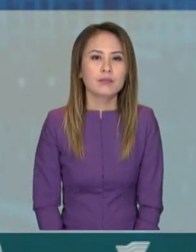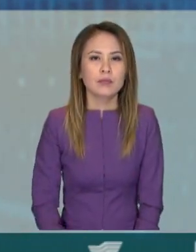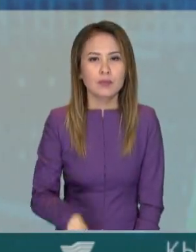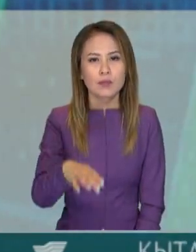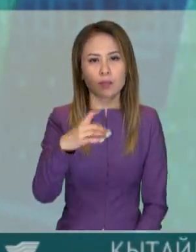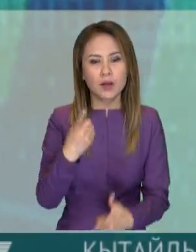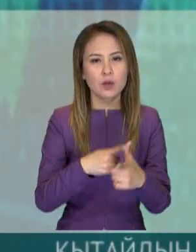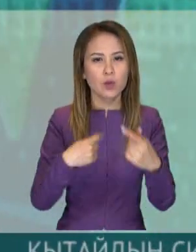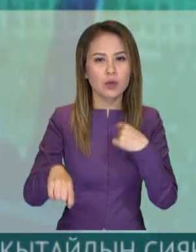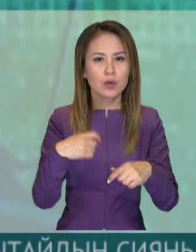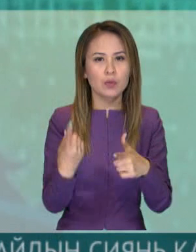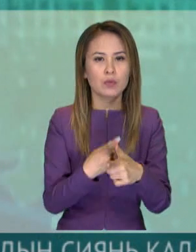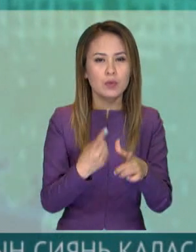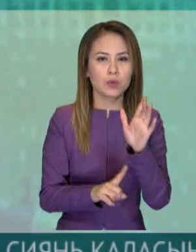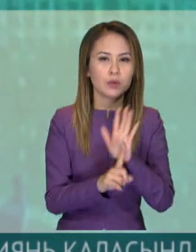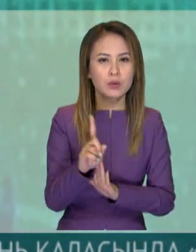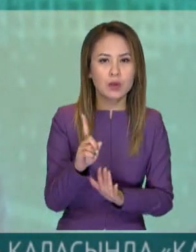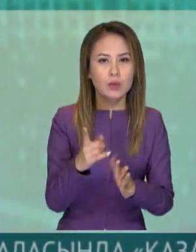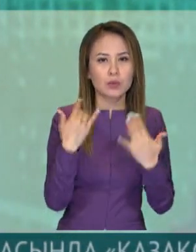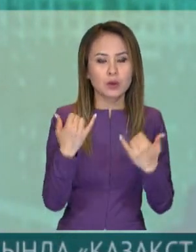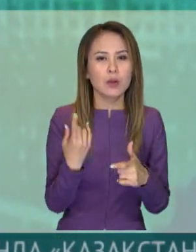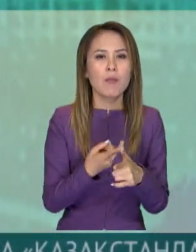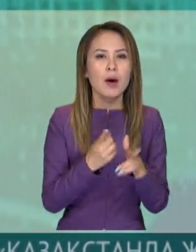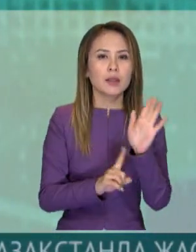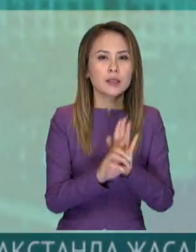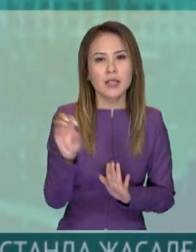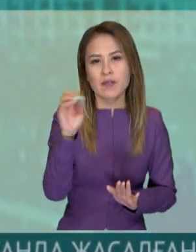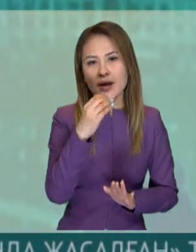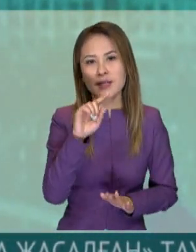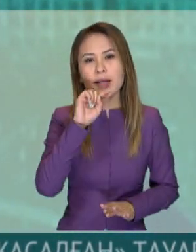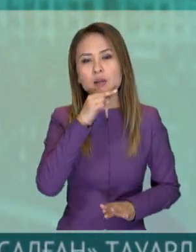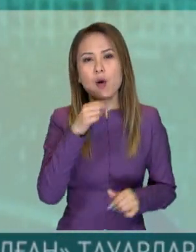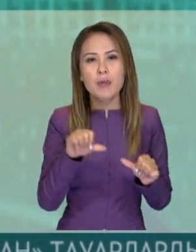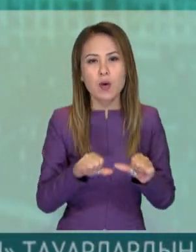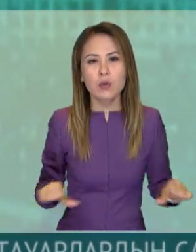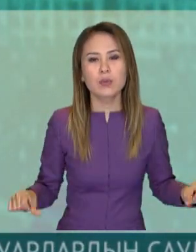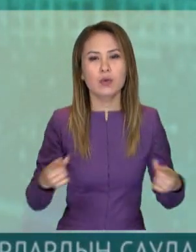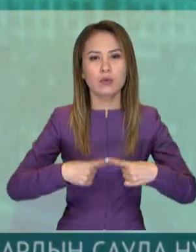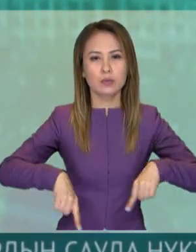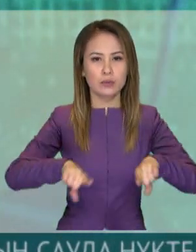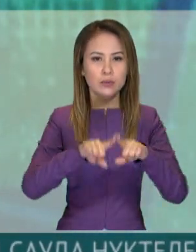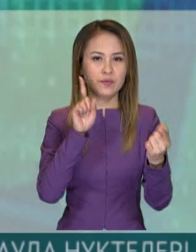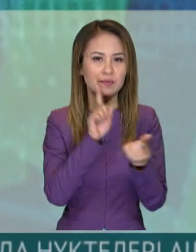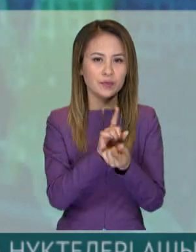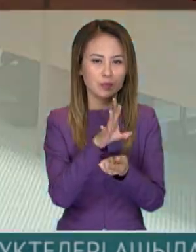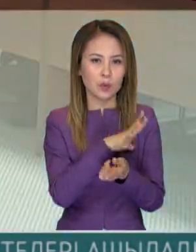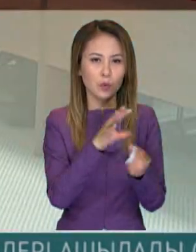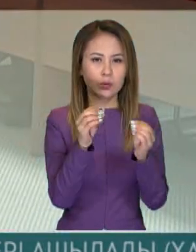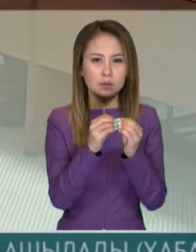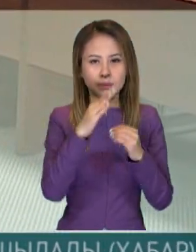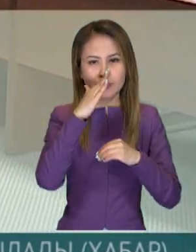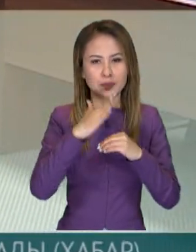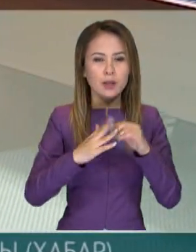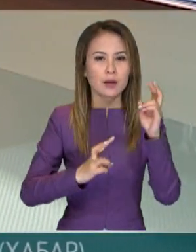Саудада шекара болмағанымен тәртіп бар. Бүгін осындай бастамамен Еуразиялық экономикалық комиссияның қоғамдық қабылдауы өтті. Оған 10